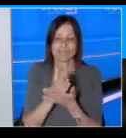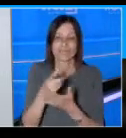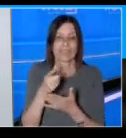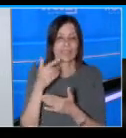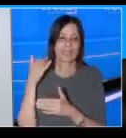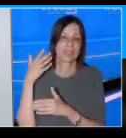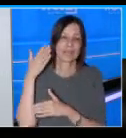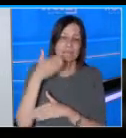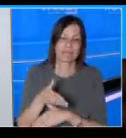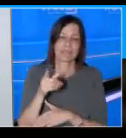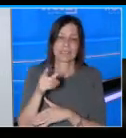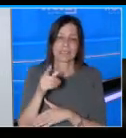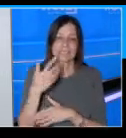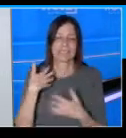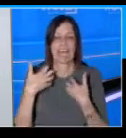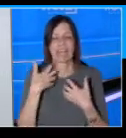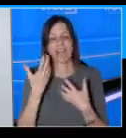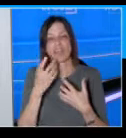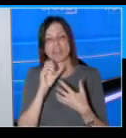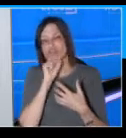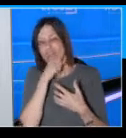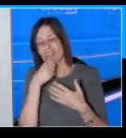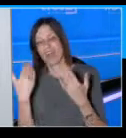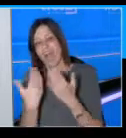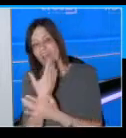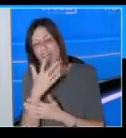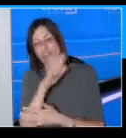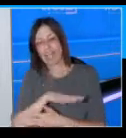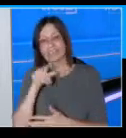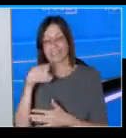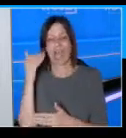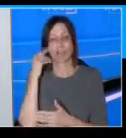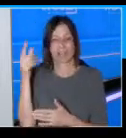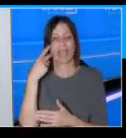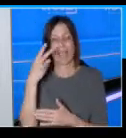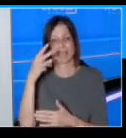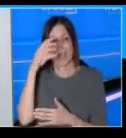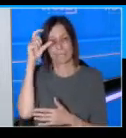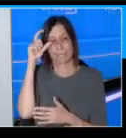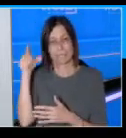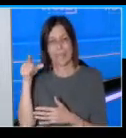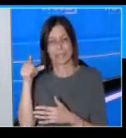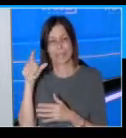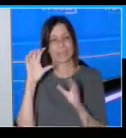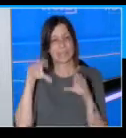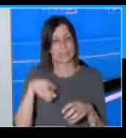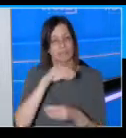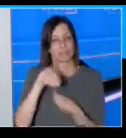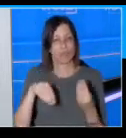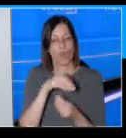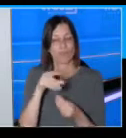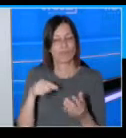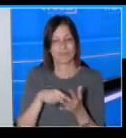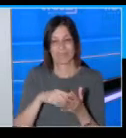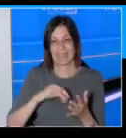שחקן ישן חדש לזירה, וזאת ארצות הברית, ראית את הנשיא ביידן במעורבות. ולכן כאן,